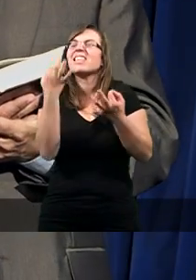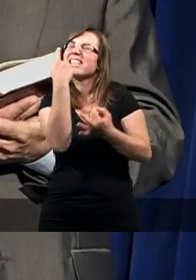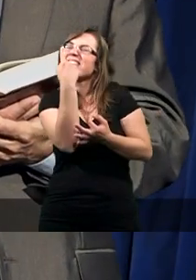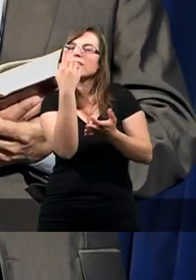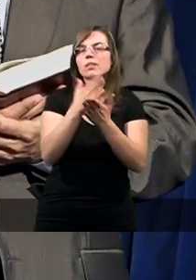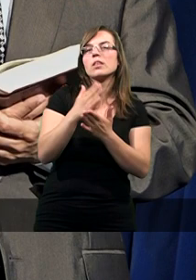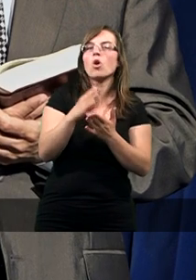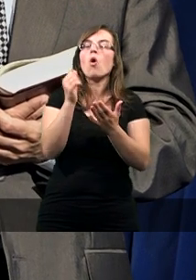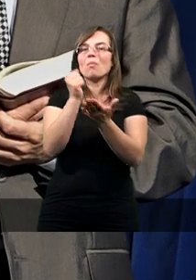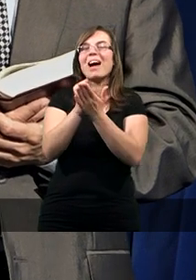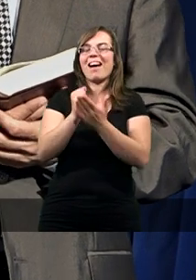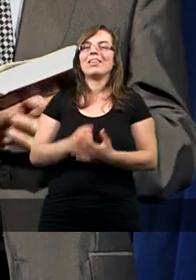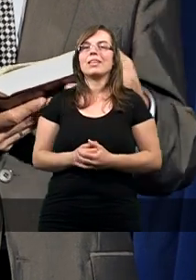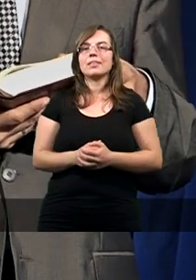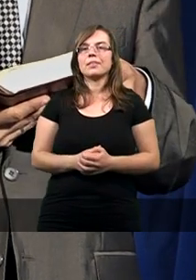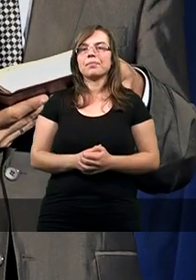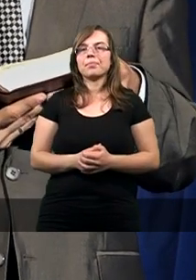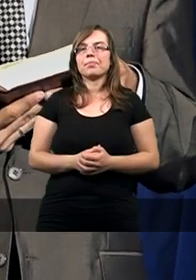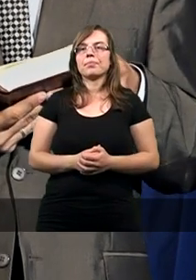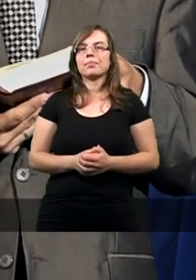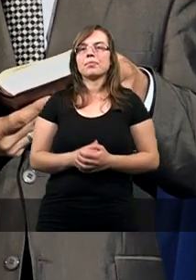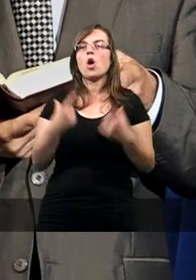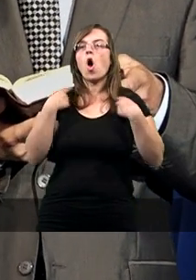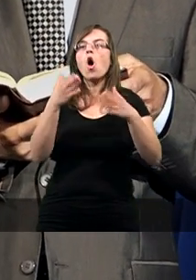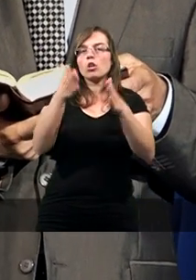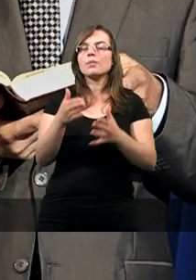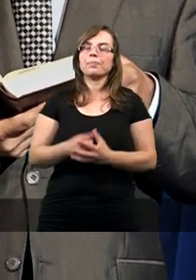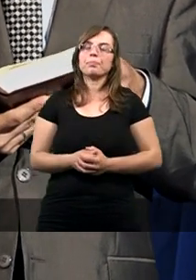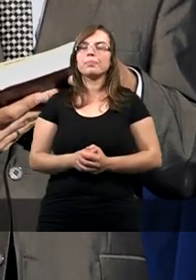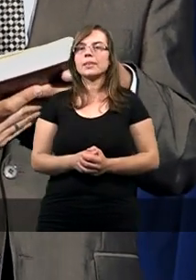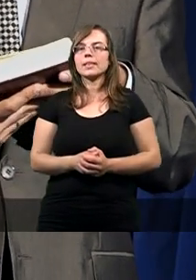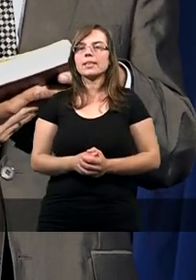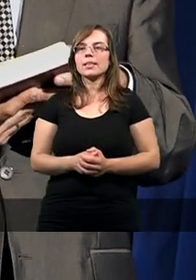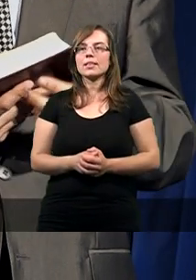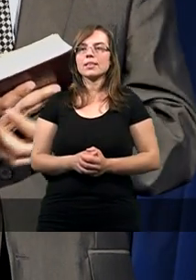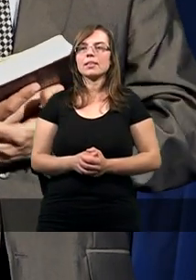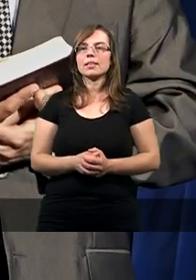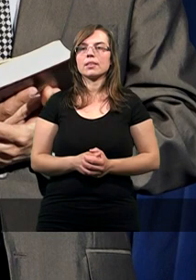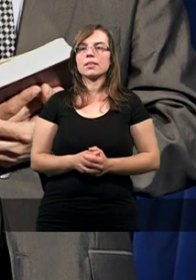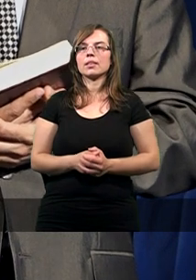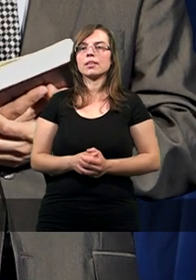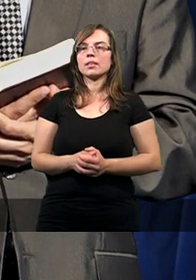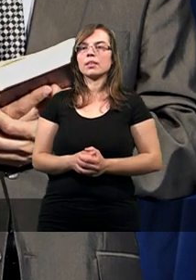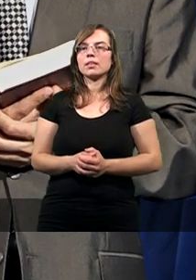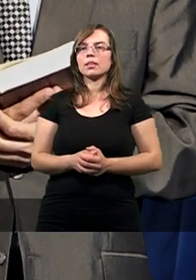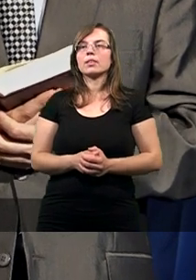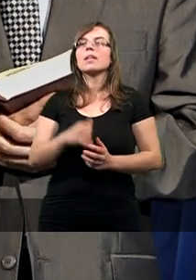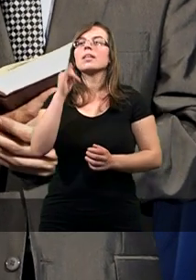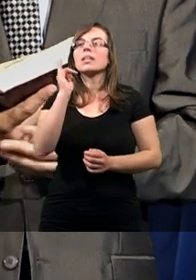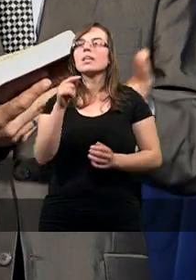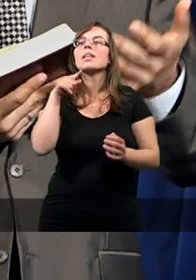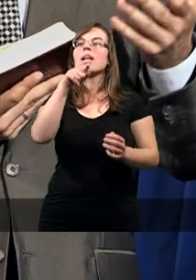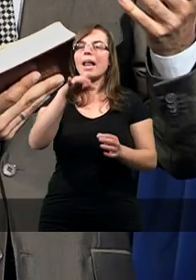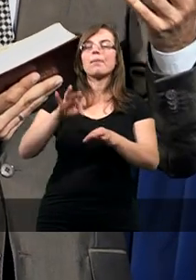tylko jedno kryterium. And he relaxed and he says, I'm sure if there's only one criteria, we can find somebody that will meet your needs.